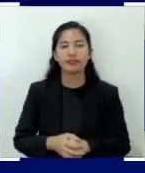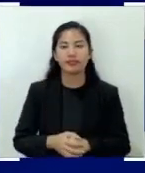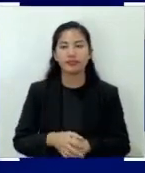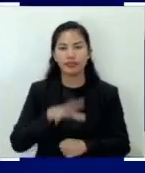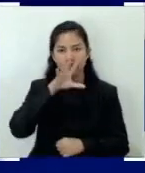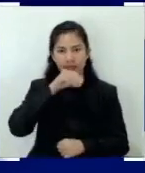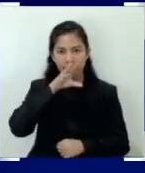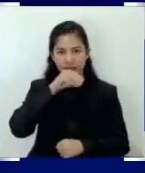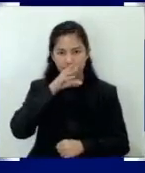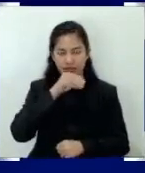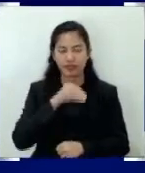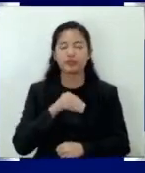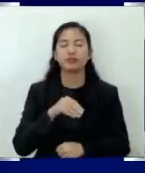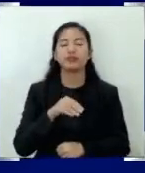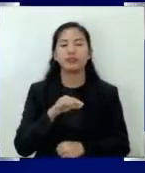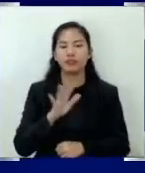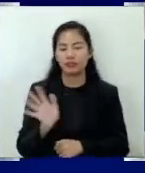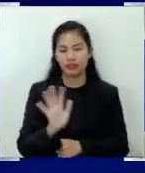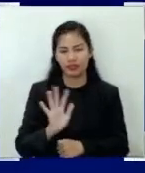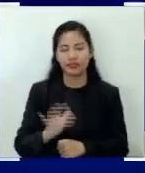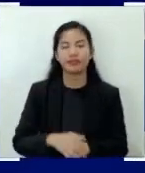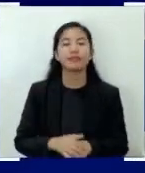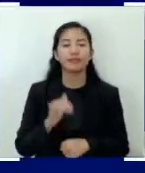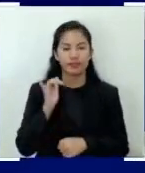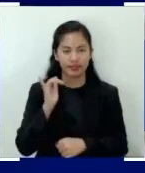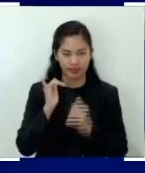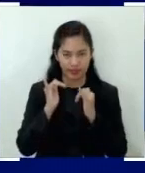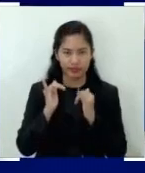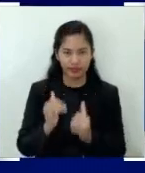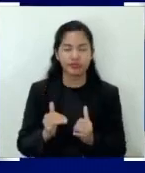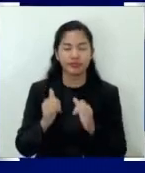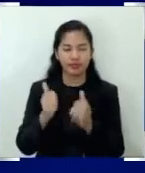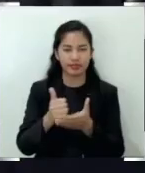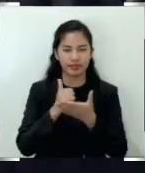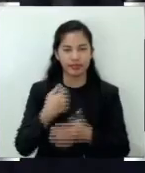So those things po would still help us from containing and the spread of the